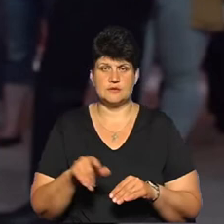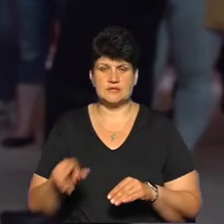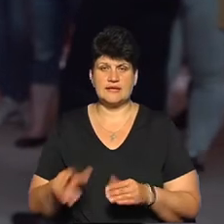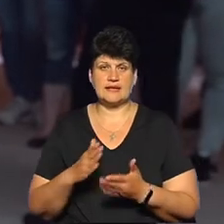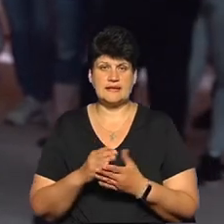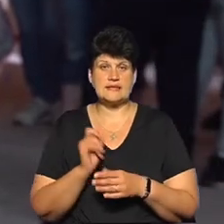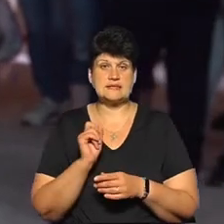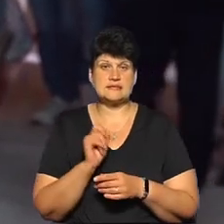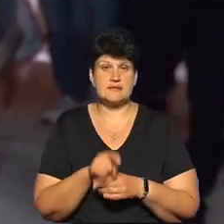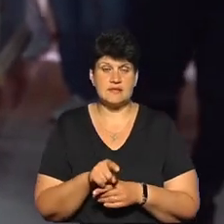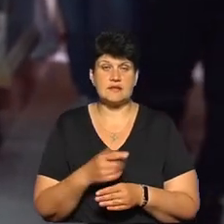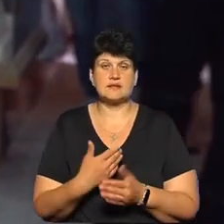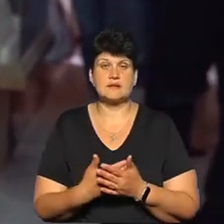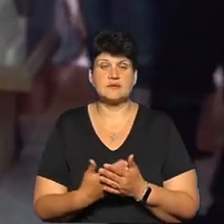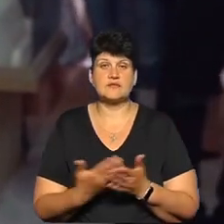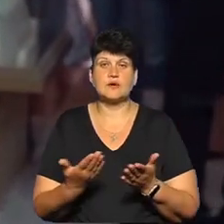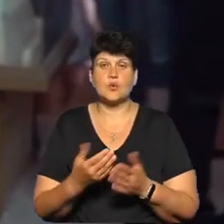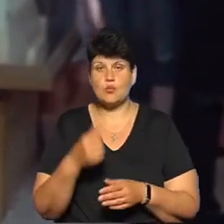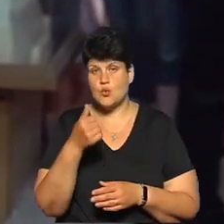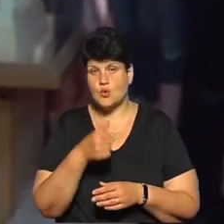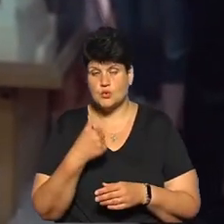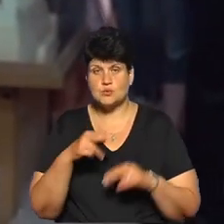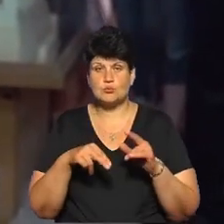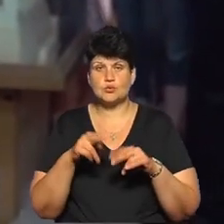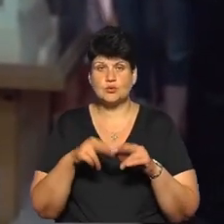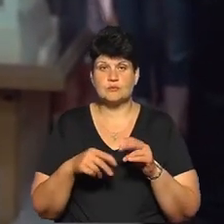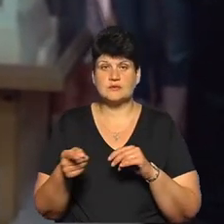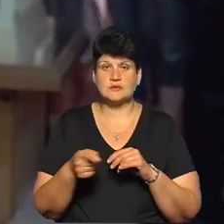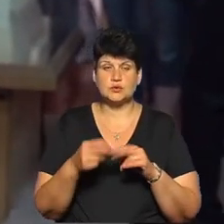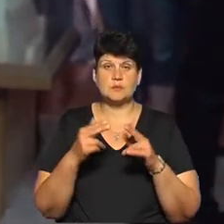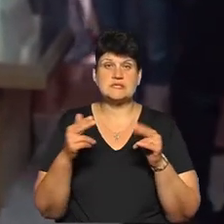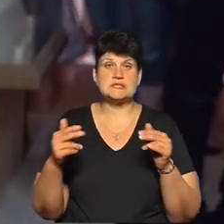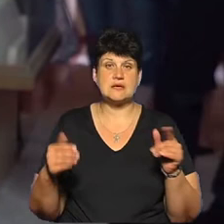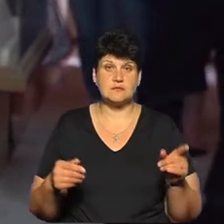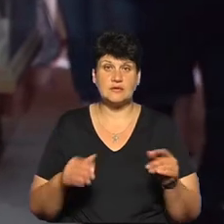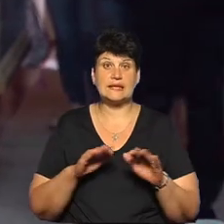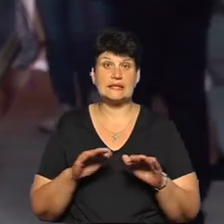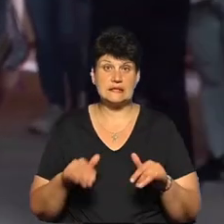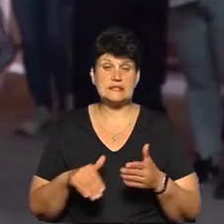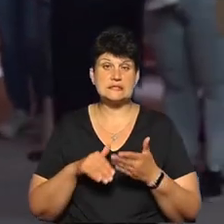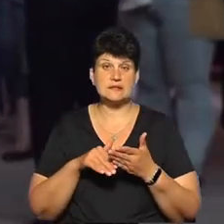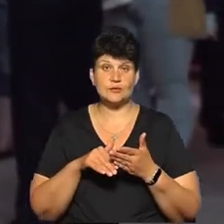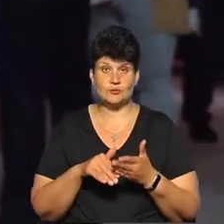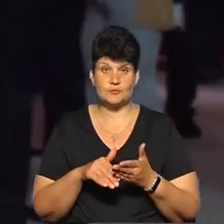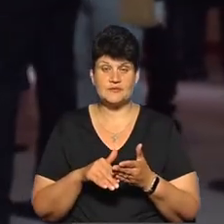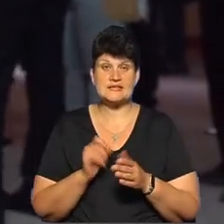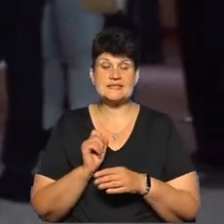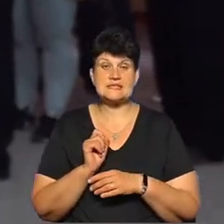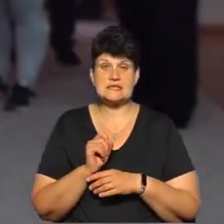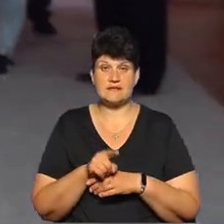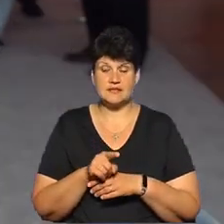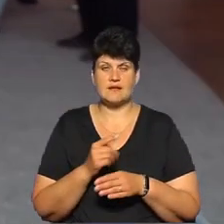завдання, наприклад, в якому році збудований Тернопільський замок. І діти за допомогою таких завдань,